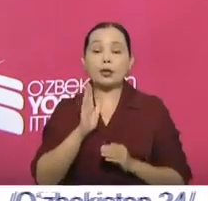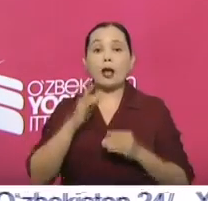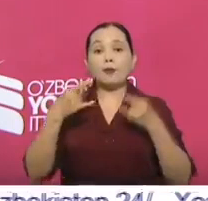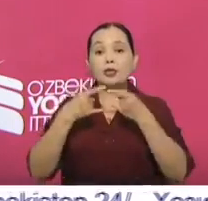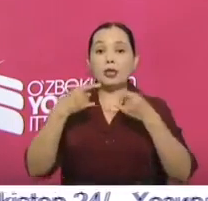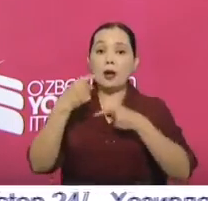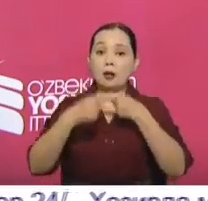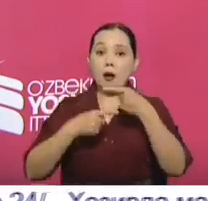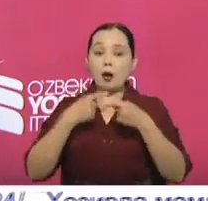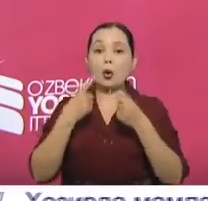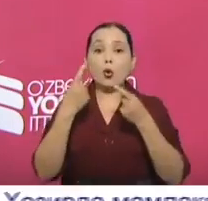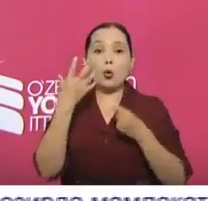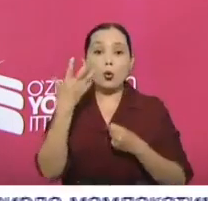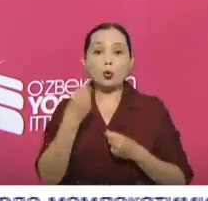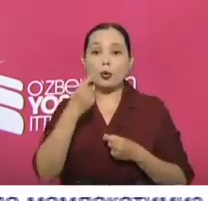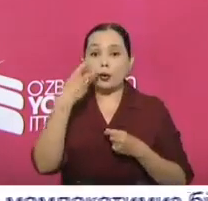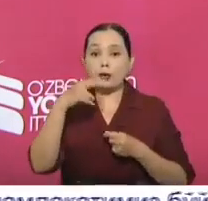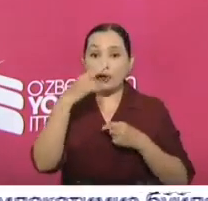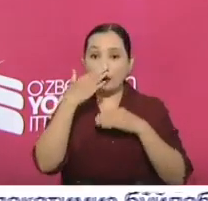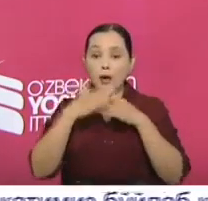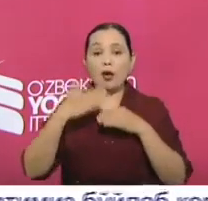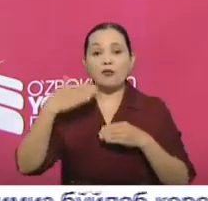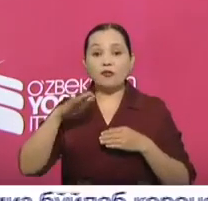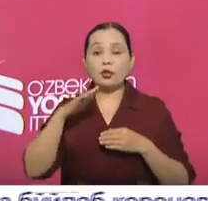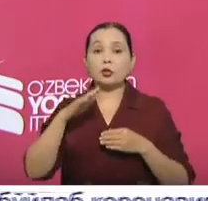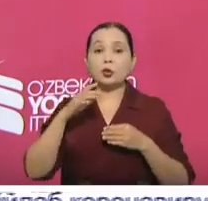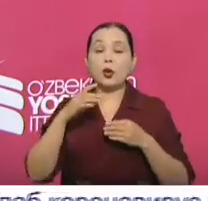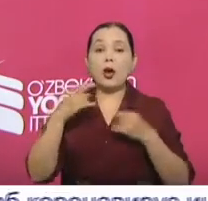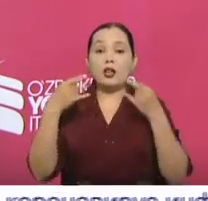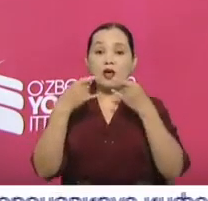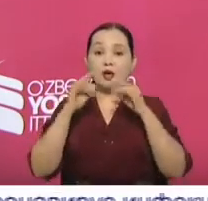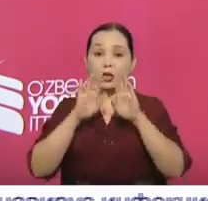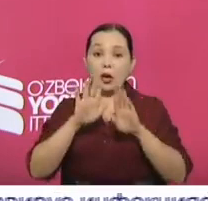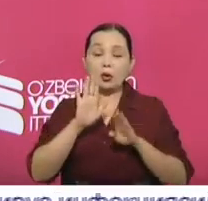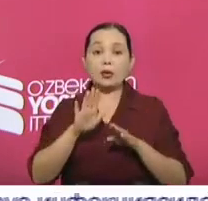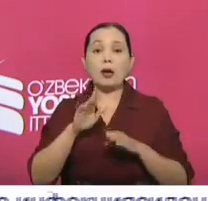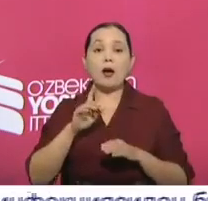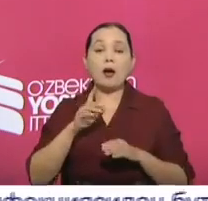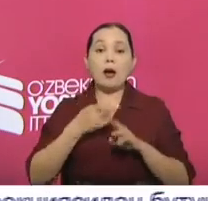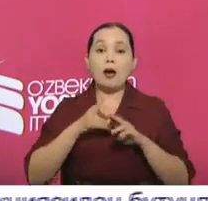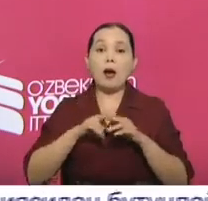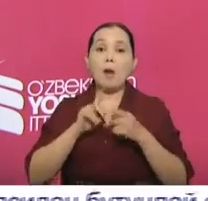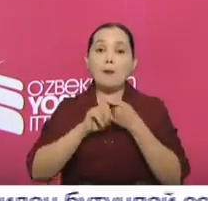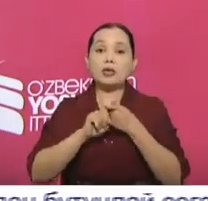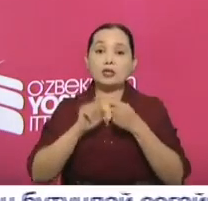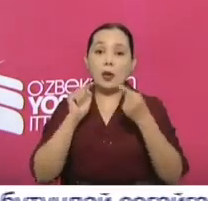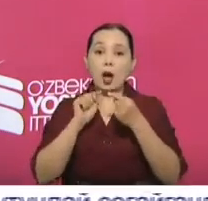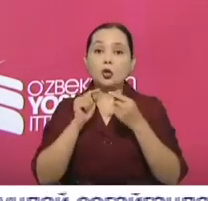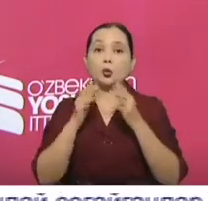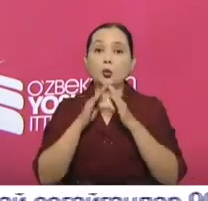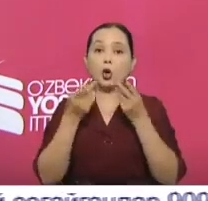телеканаллар оркали куниге 20га якин видеолавхалар тақдим этилмокта анан пандемияга қарши уйда қолинг